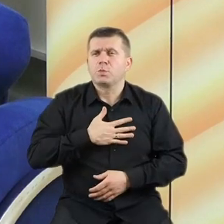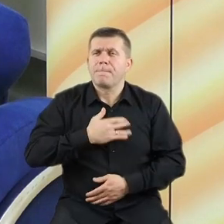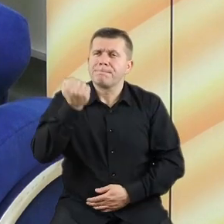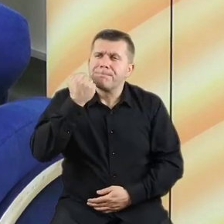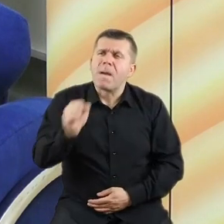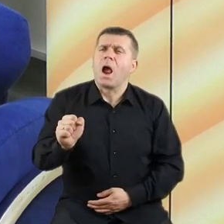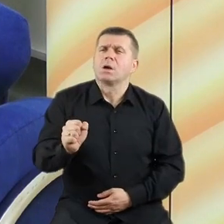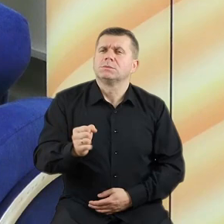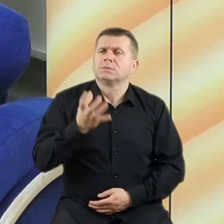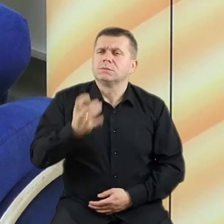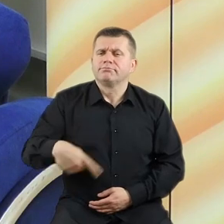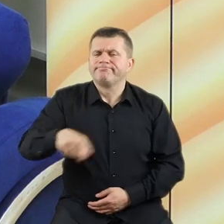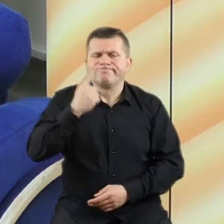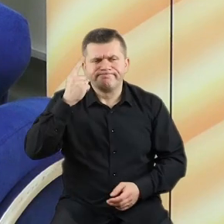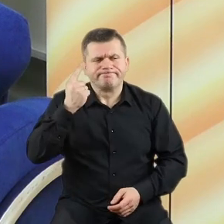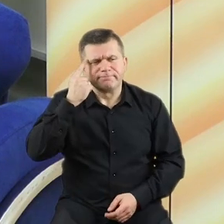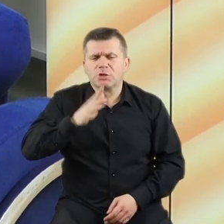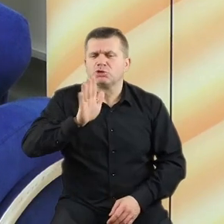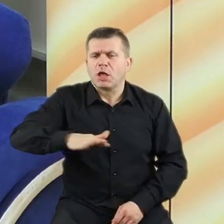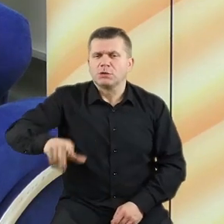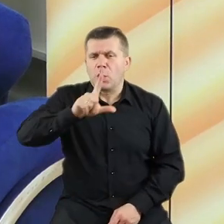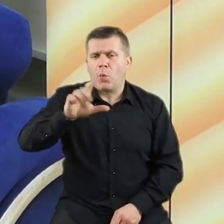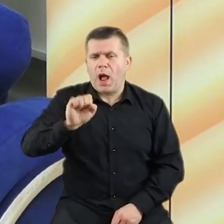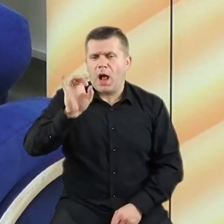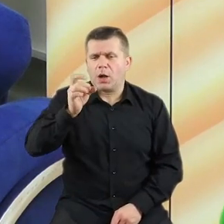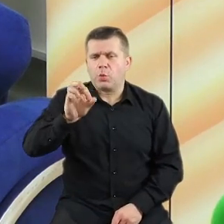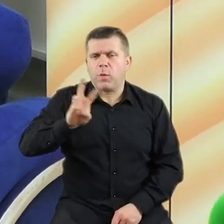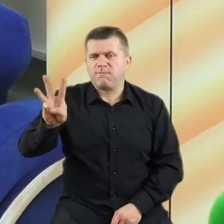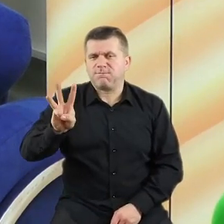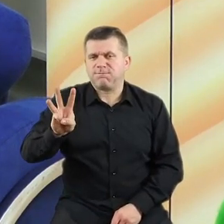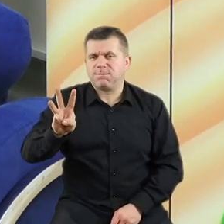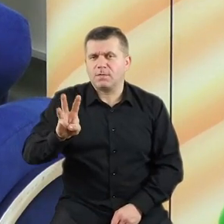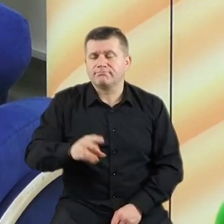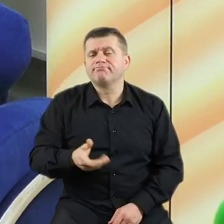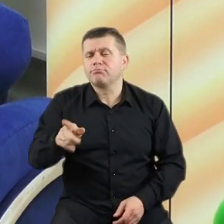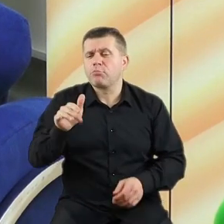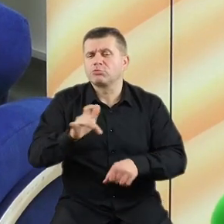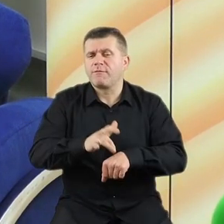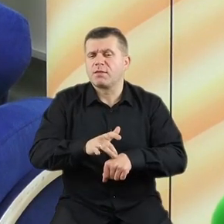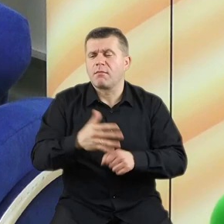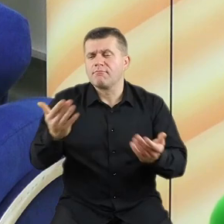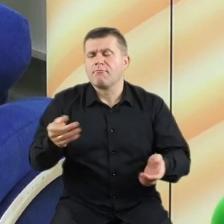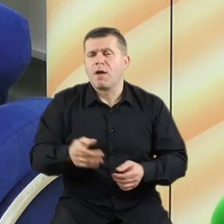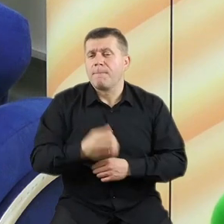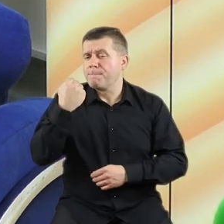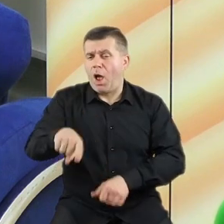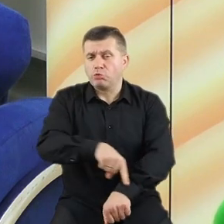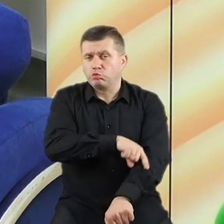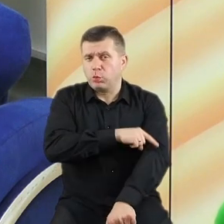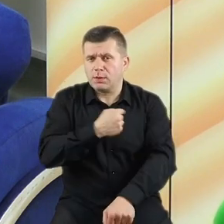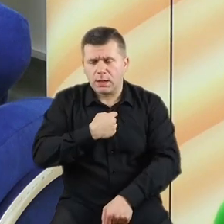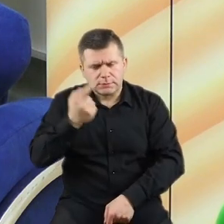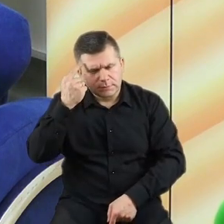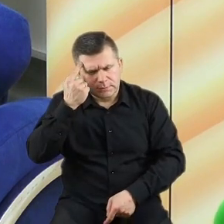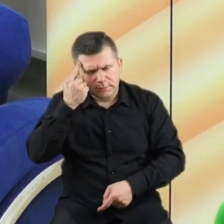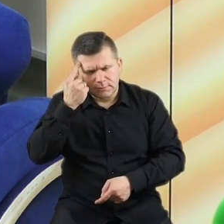najbardziej we mnie tkwi, to chyba są dzieci łagrów. Ale też może to wynika z tego, że bardzo długo się